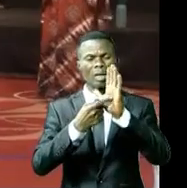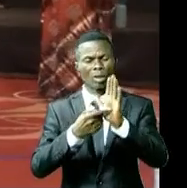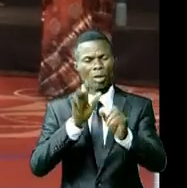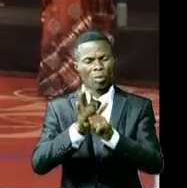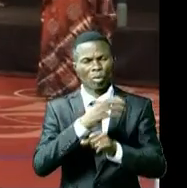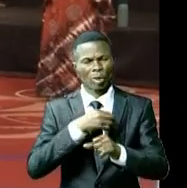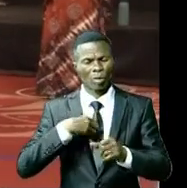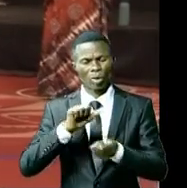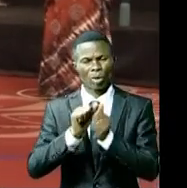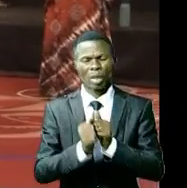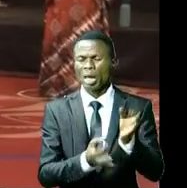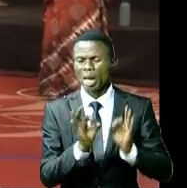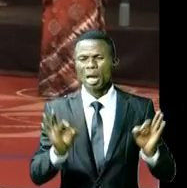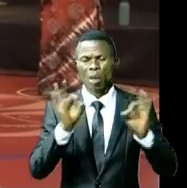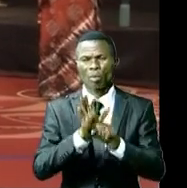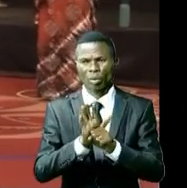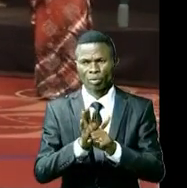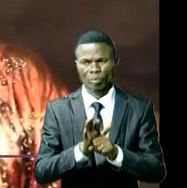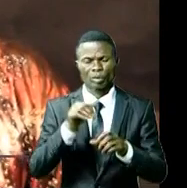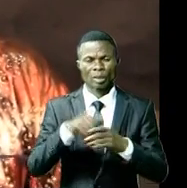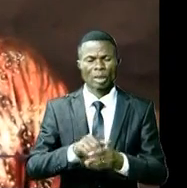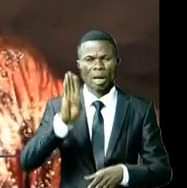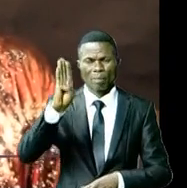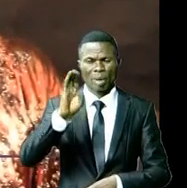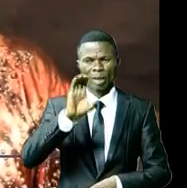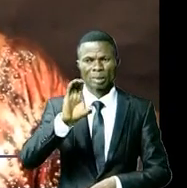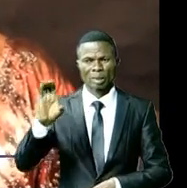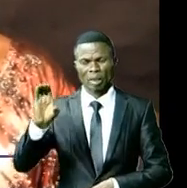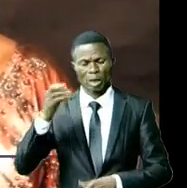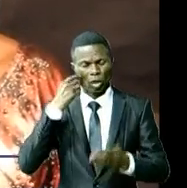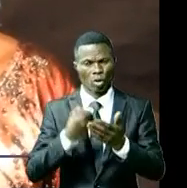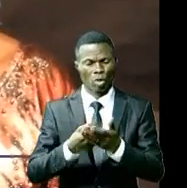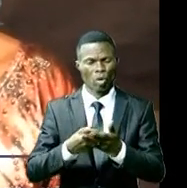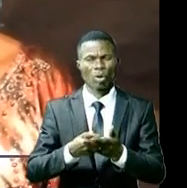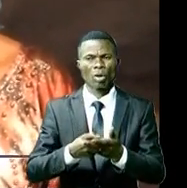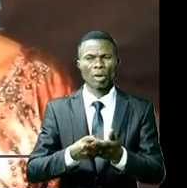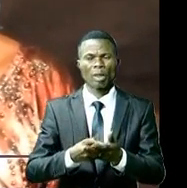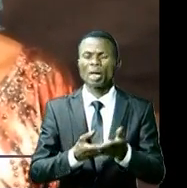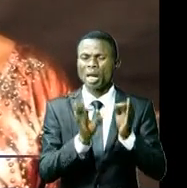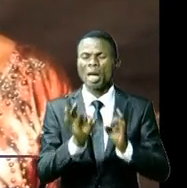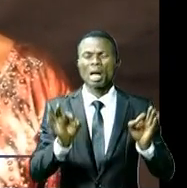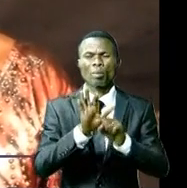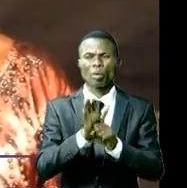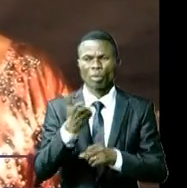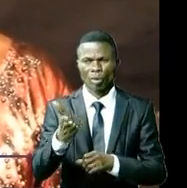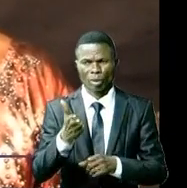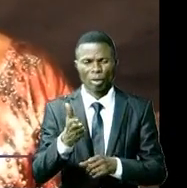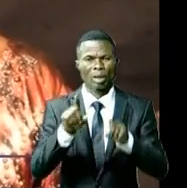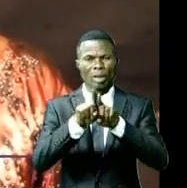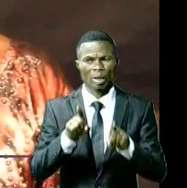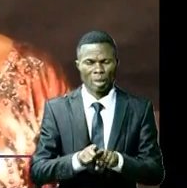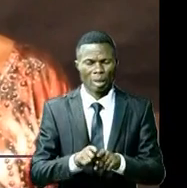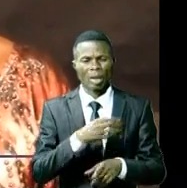des femmes est une nécessité. Au sein de BCECO, nous avons constaté qu'il y a vraiment cette nécessité-là. Tu sais également